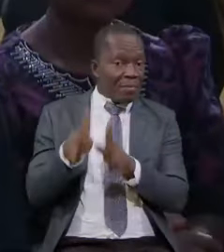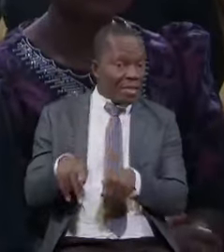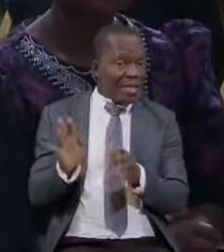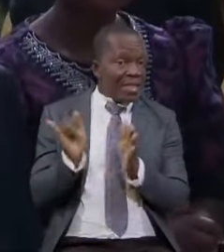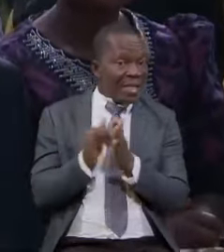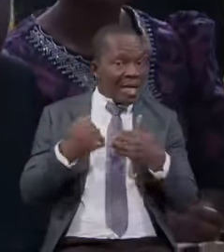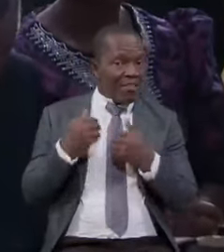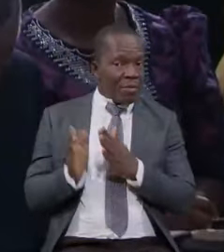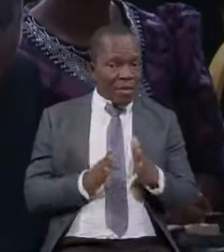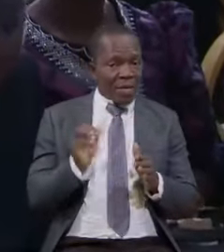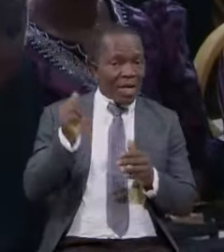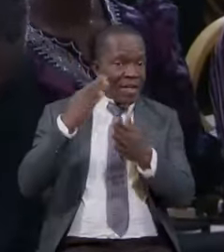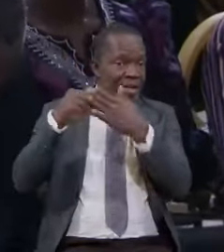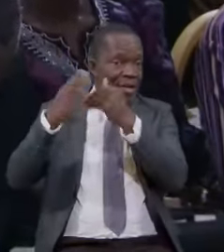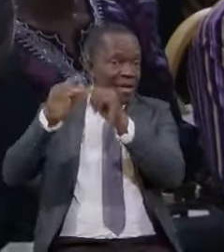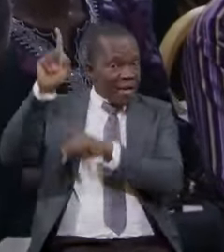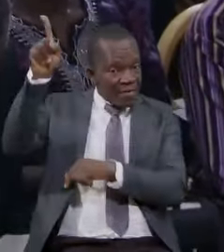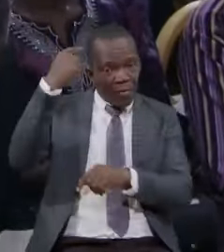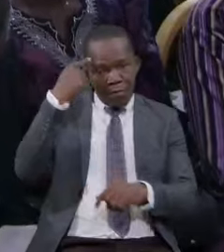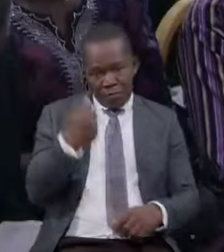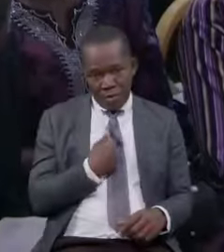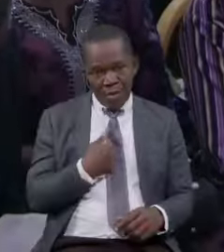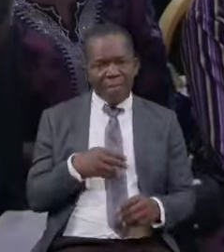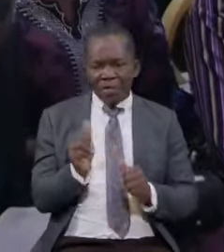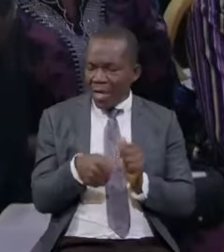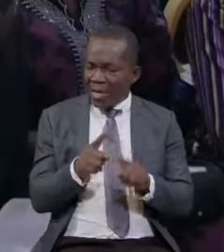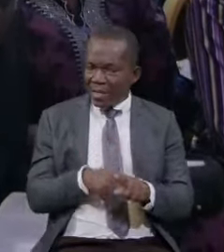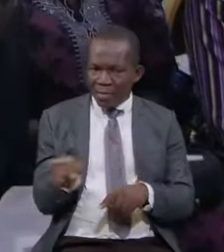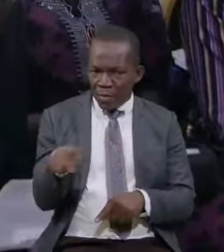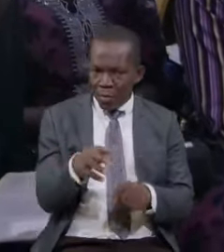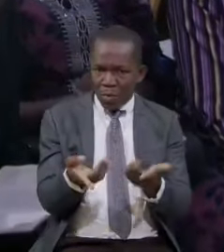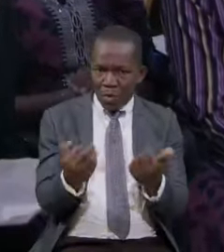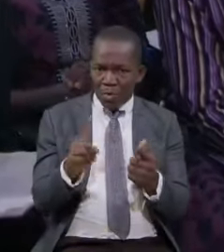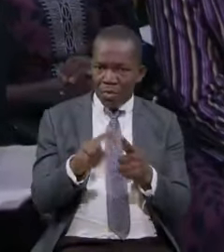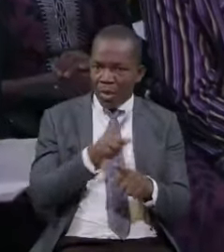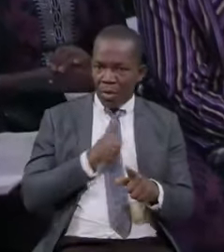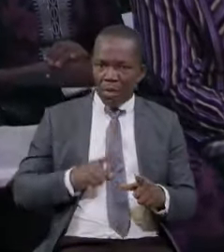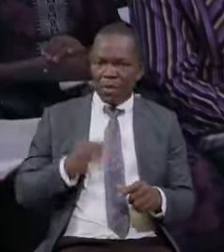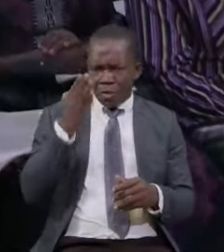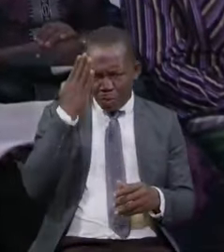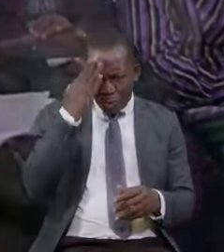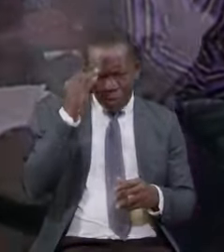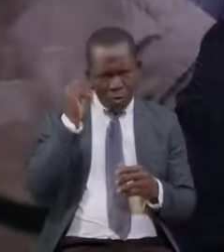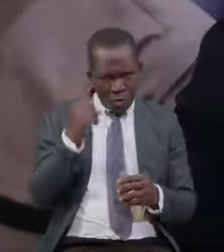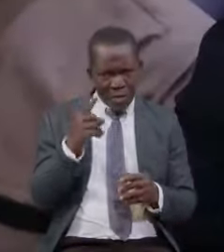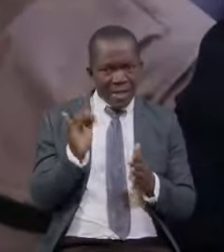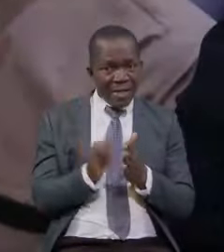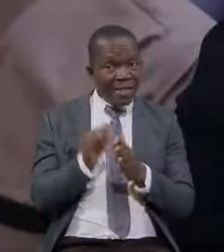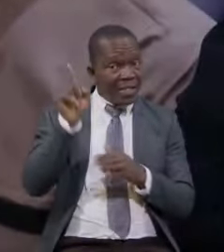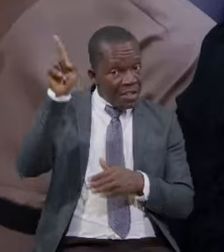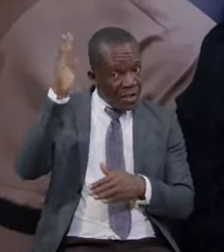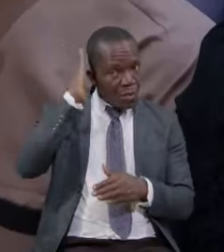la fidélité chaque fois quand tu viens au Seigneur comprend il va exaucer ma prière il me donnera la joie il me donnera la paix il